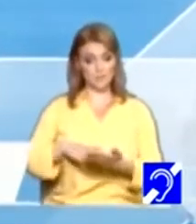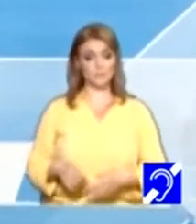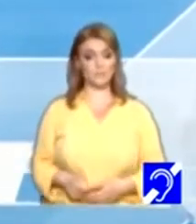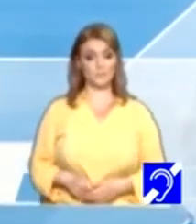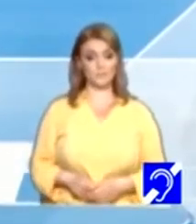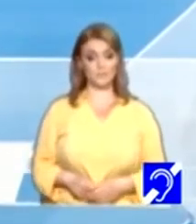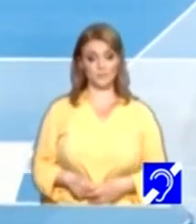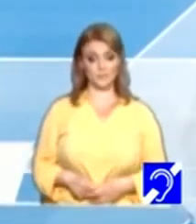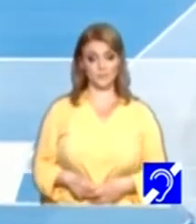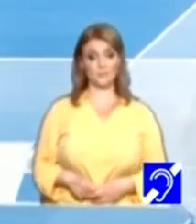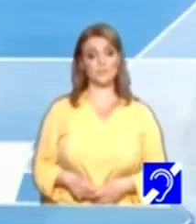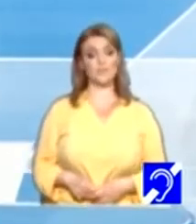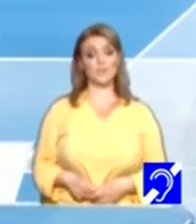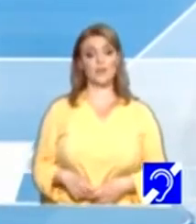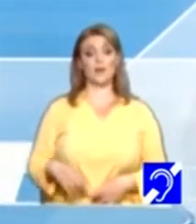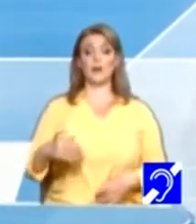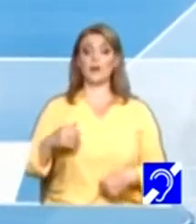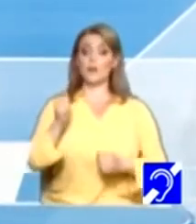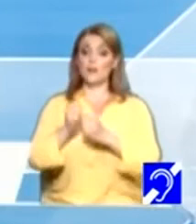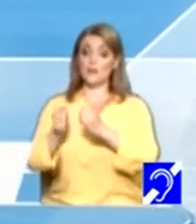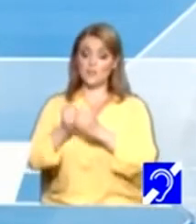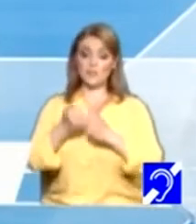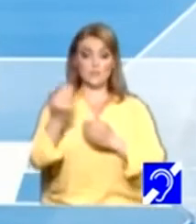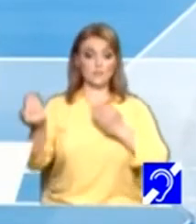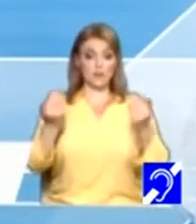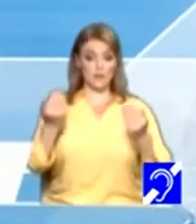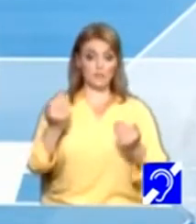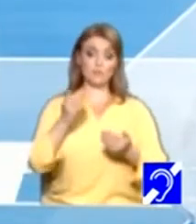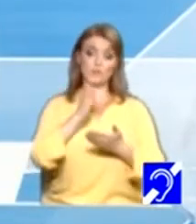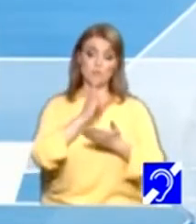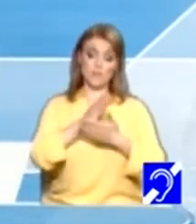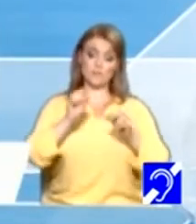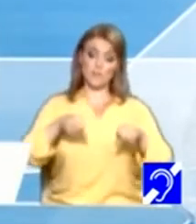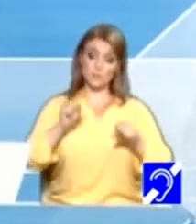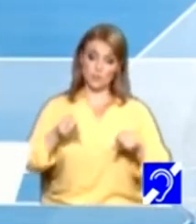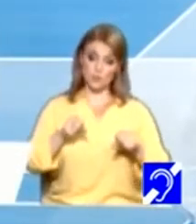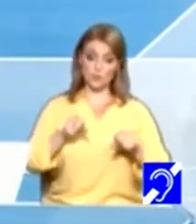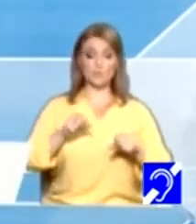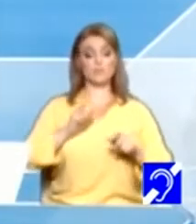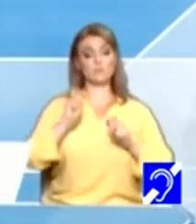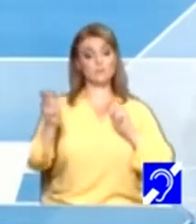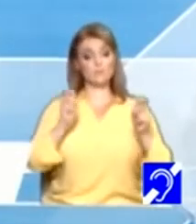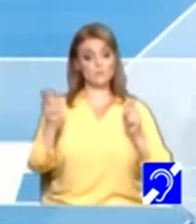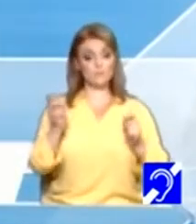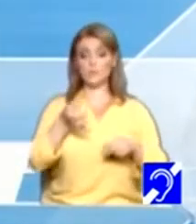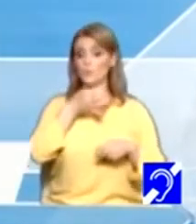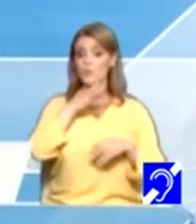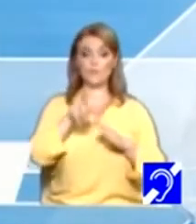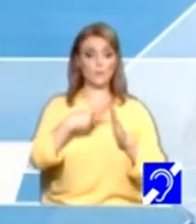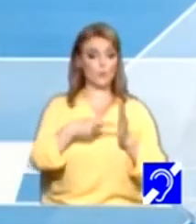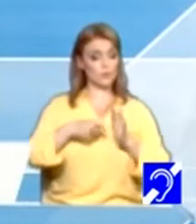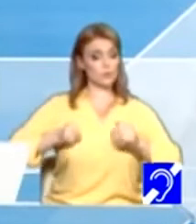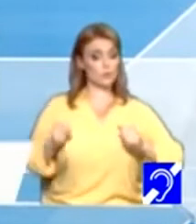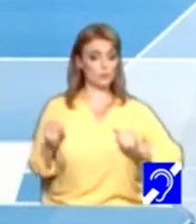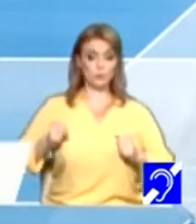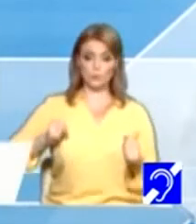care se numește Tir încrucișat și în care fiecare dintre dumneavoastră are posibilitatea să adreseze orice întrebare